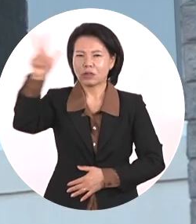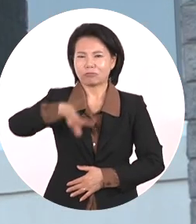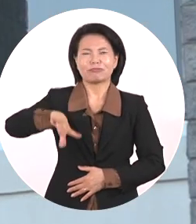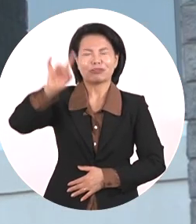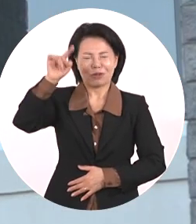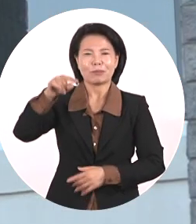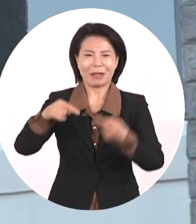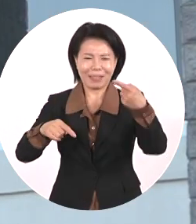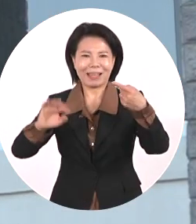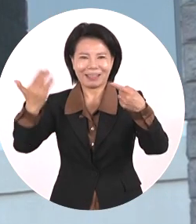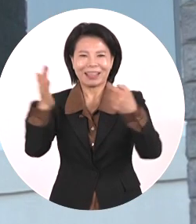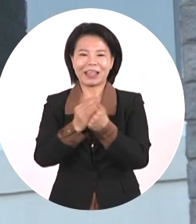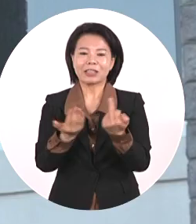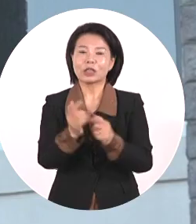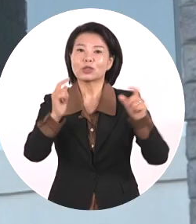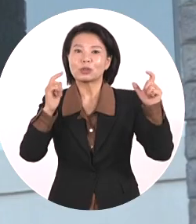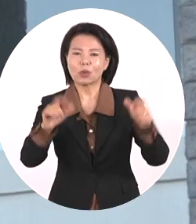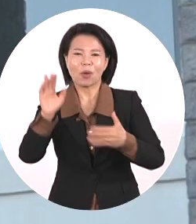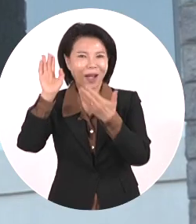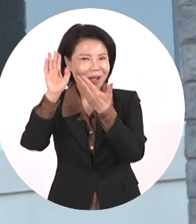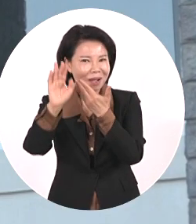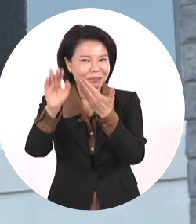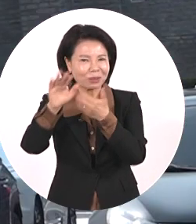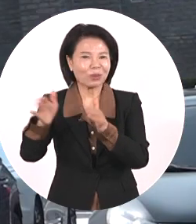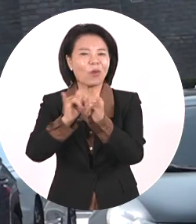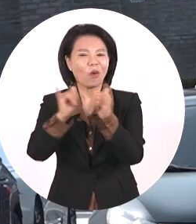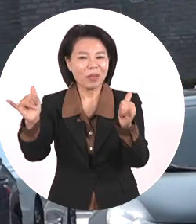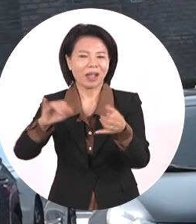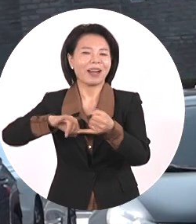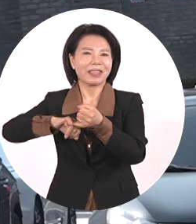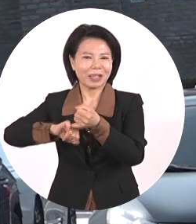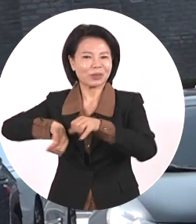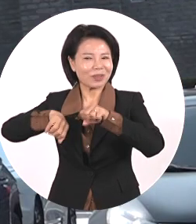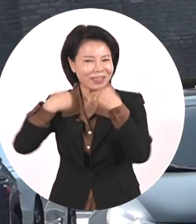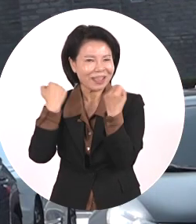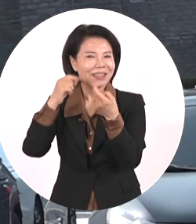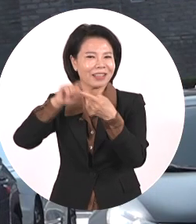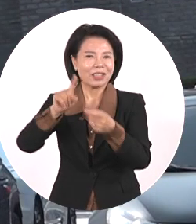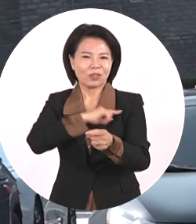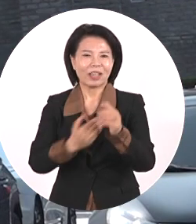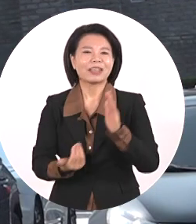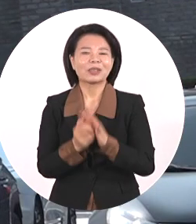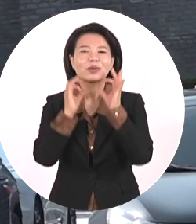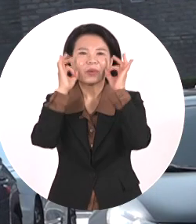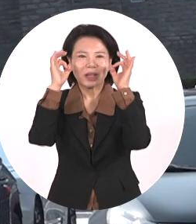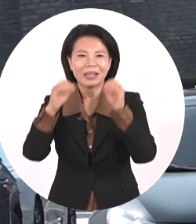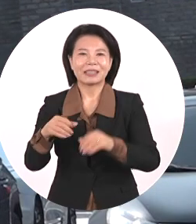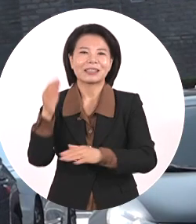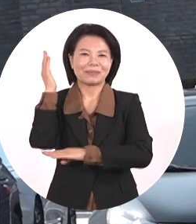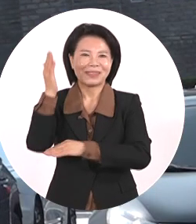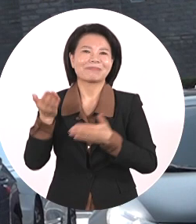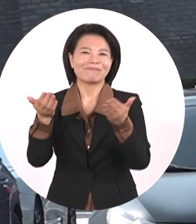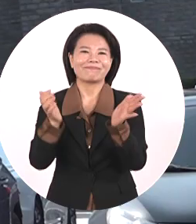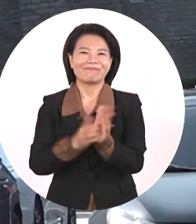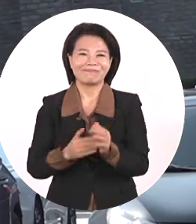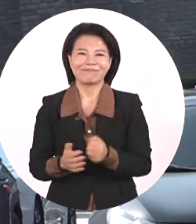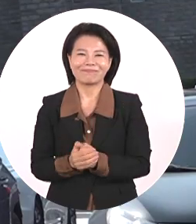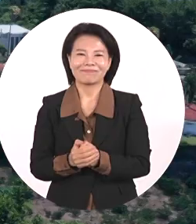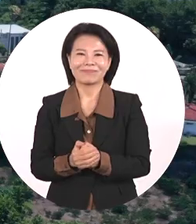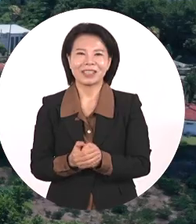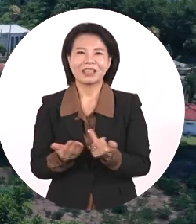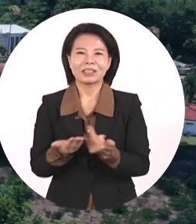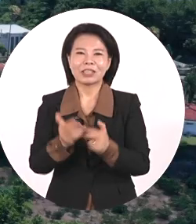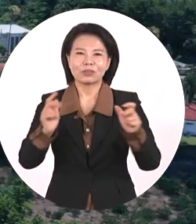전국 유일의 성과를 냈는데요. 도는 앞으로도 도민과의 약속 이행에 최선을 다하겠다는